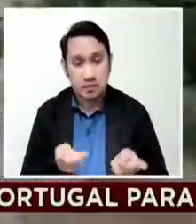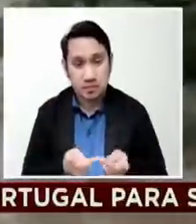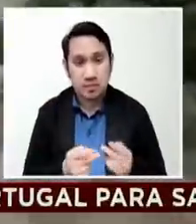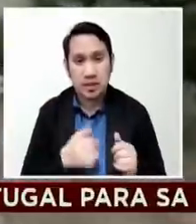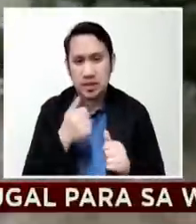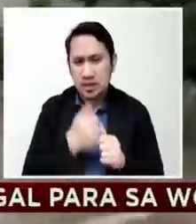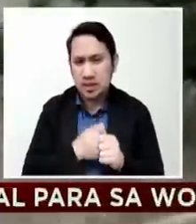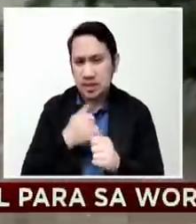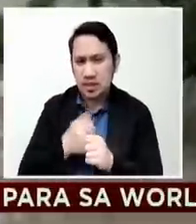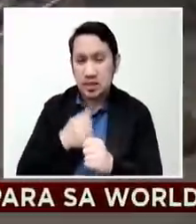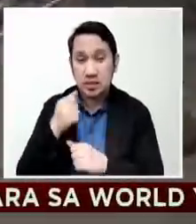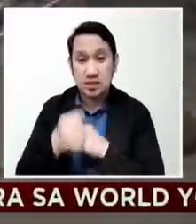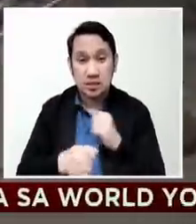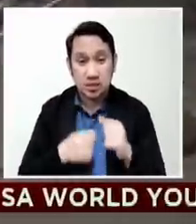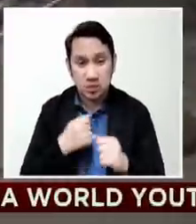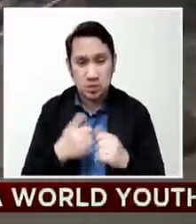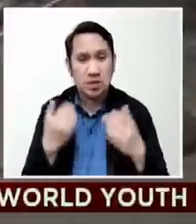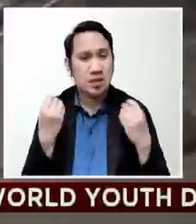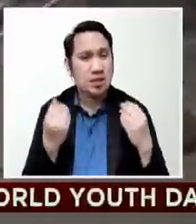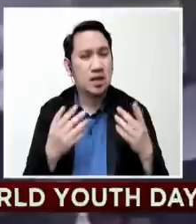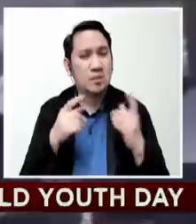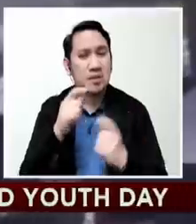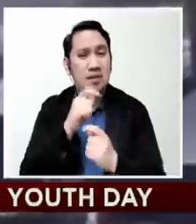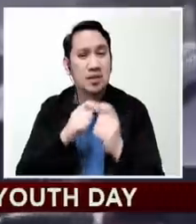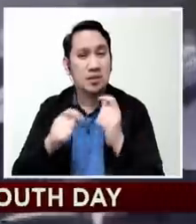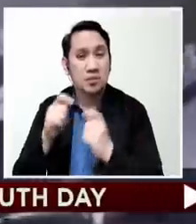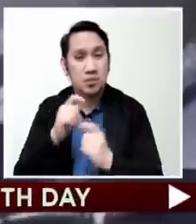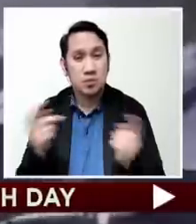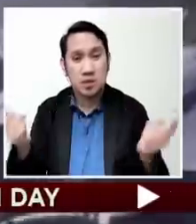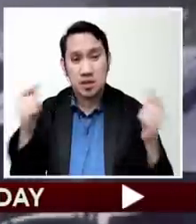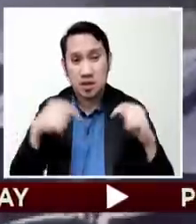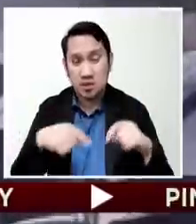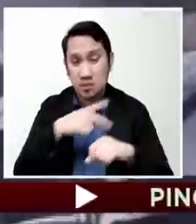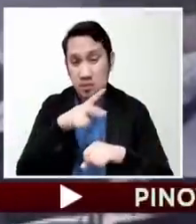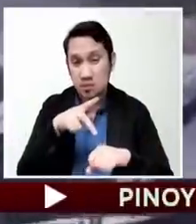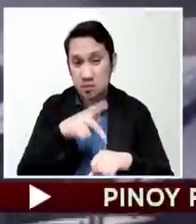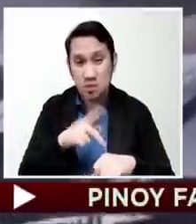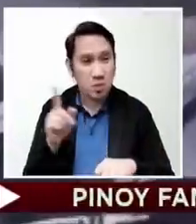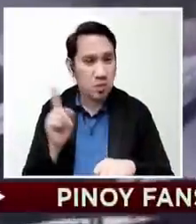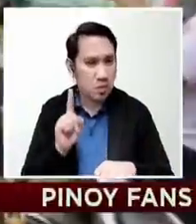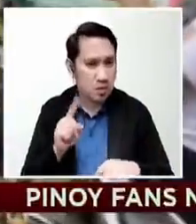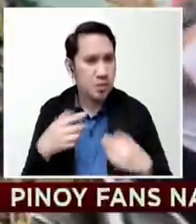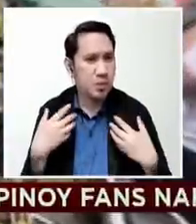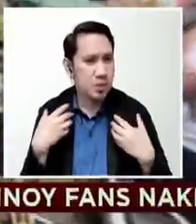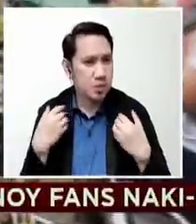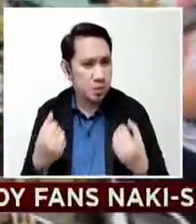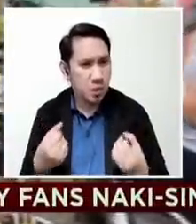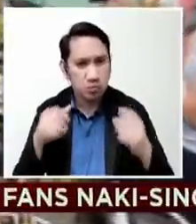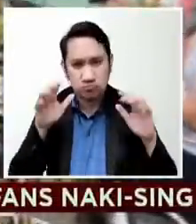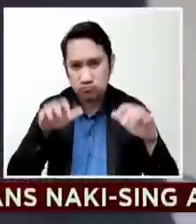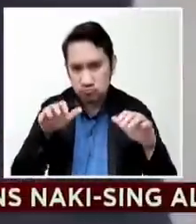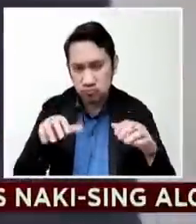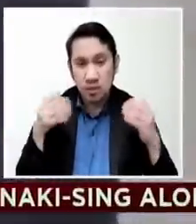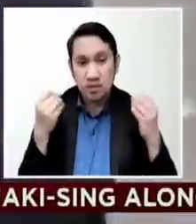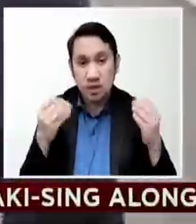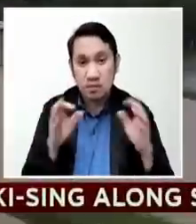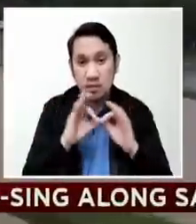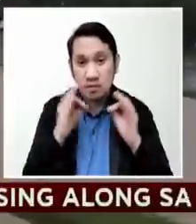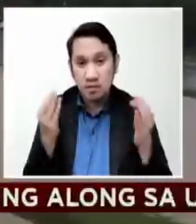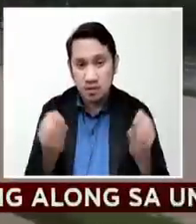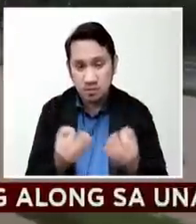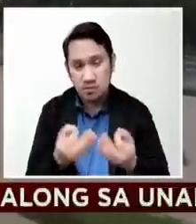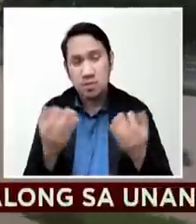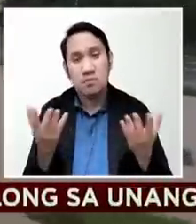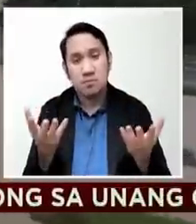Taon-taon, maraming bagyo ang pumapasok sa Pilipinas. Kalimitang dala nito ang malalakas na ulan, kaya maraming pamilyang